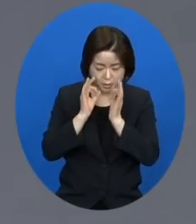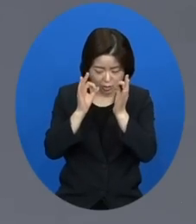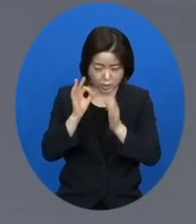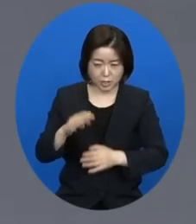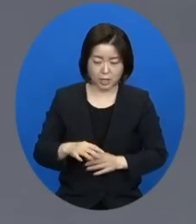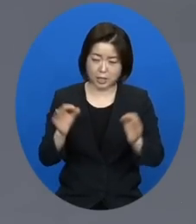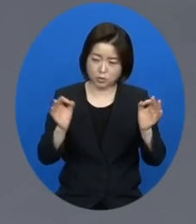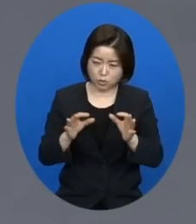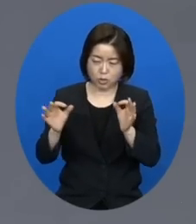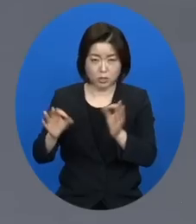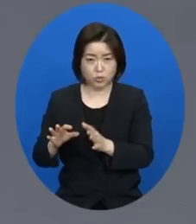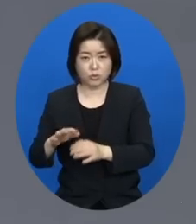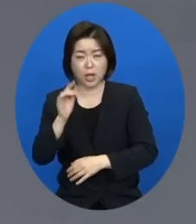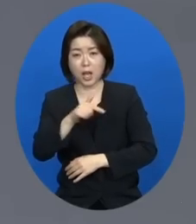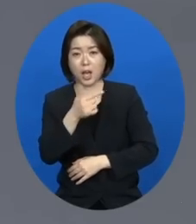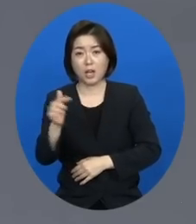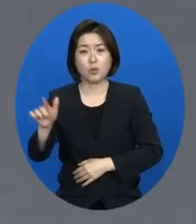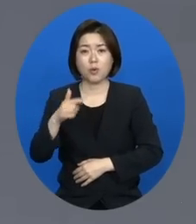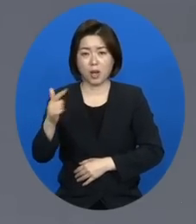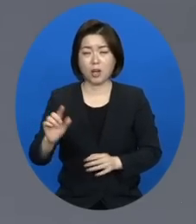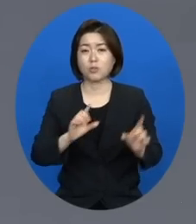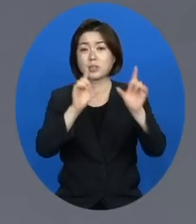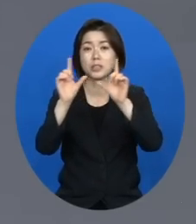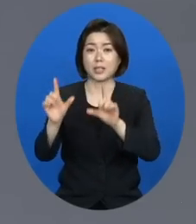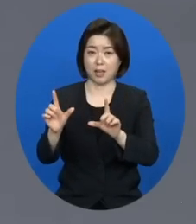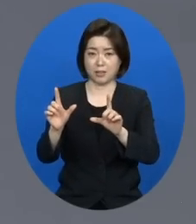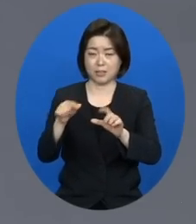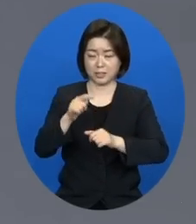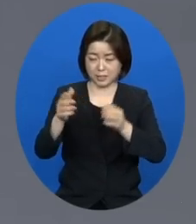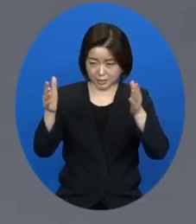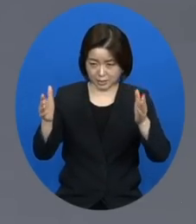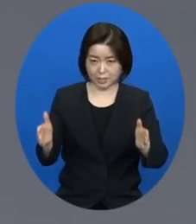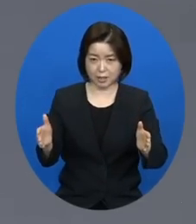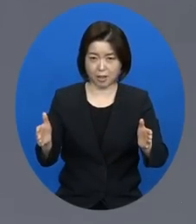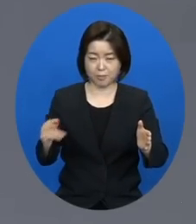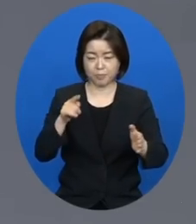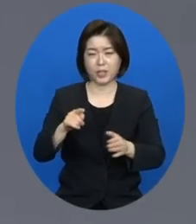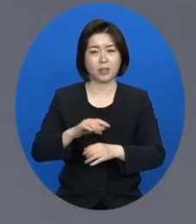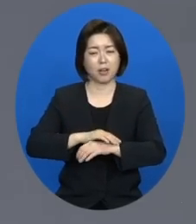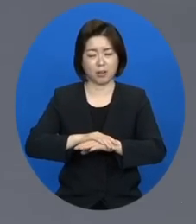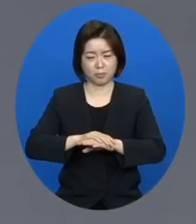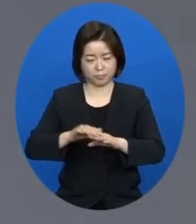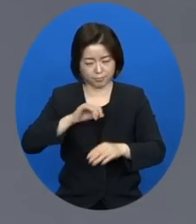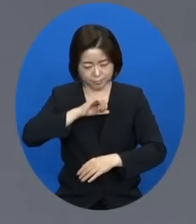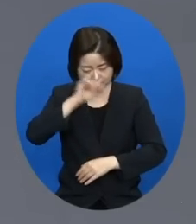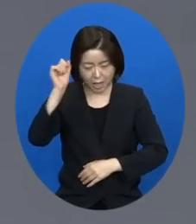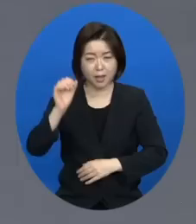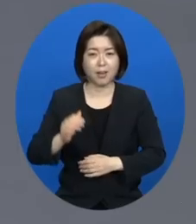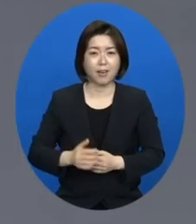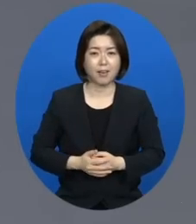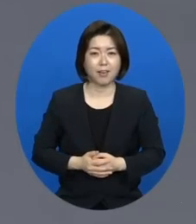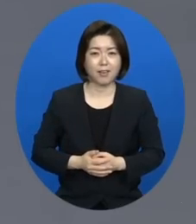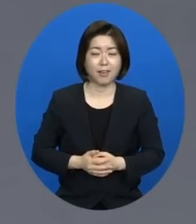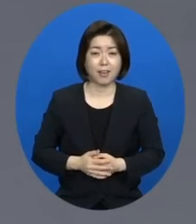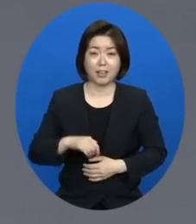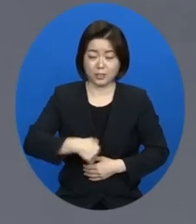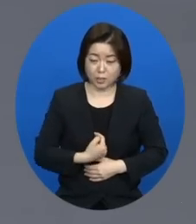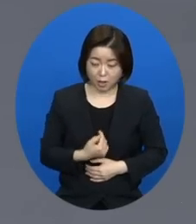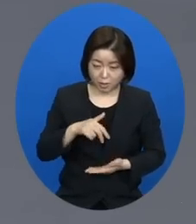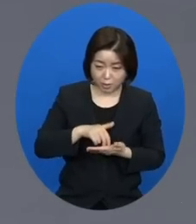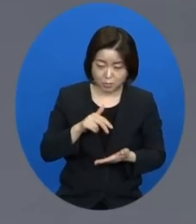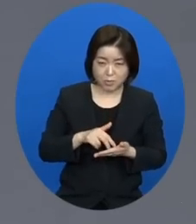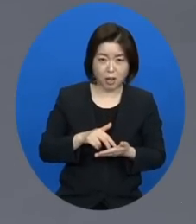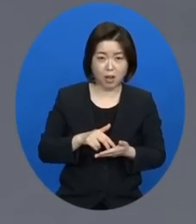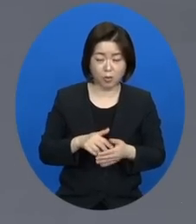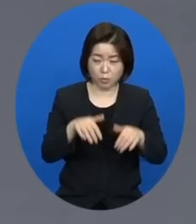매 순간 하루하루를 살아내는 그 기간을 그가 통과하게 됩니다. 비록 자기가 노예로 살고 비천한